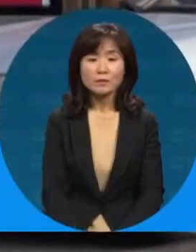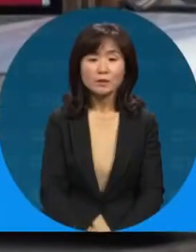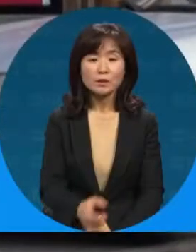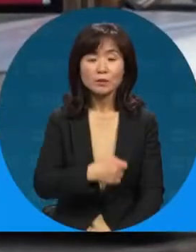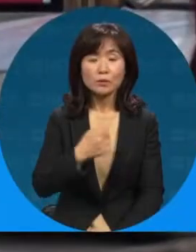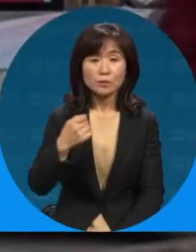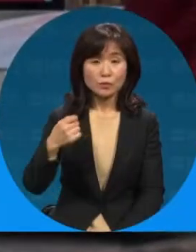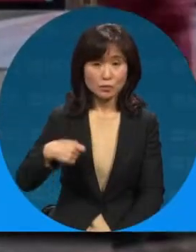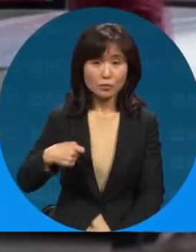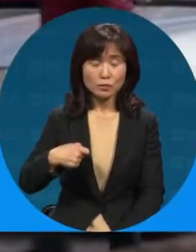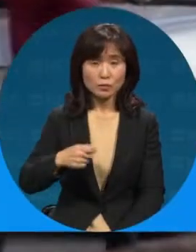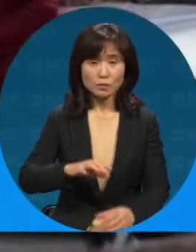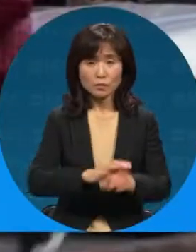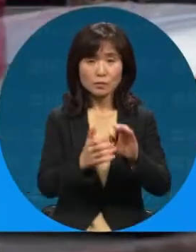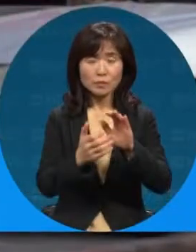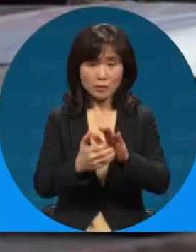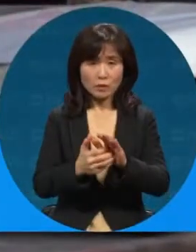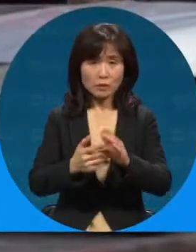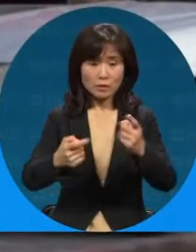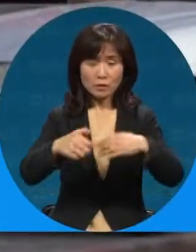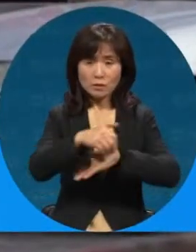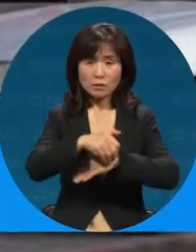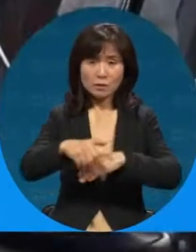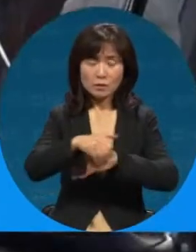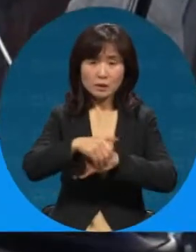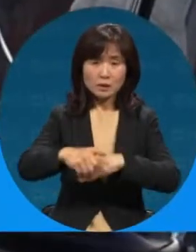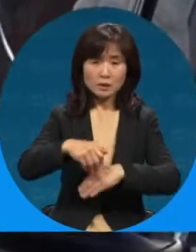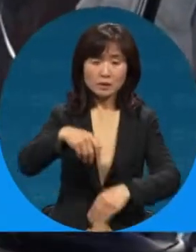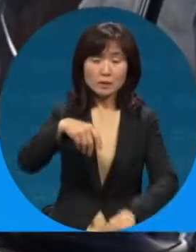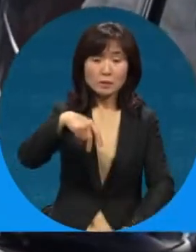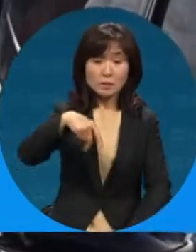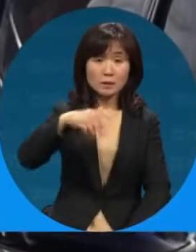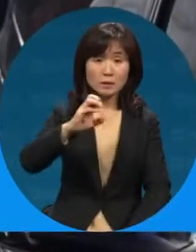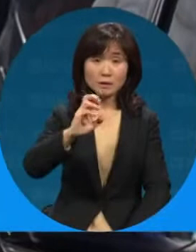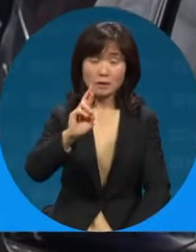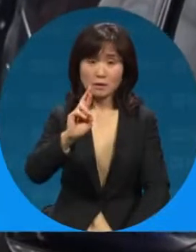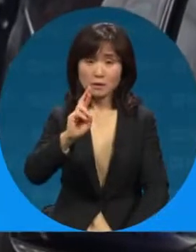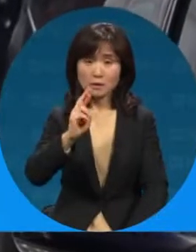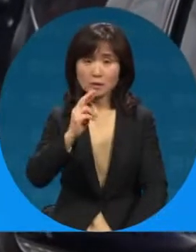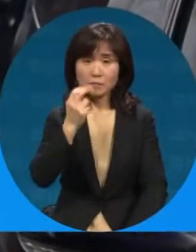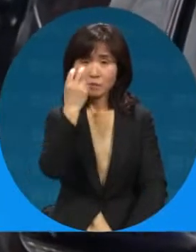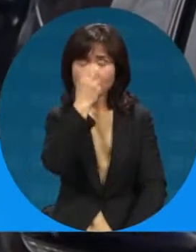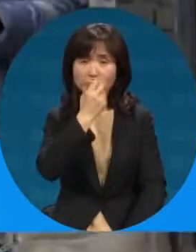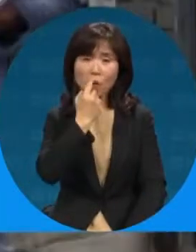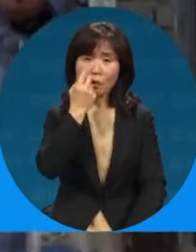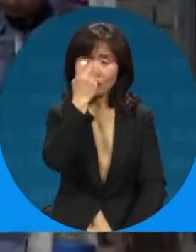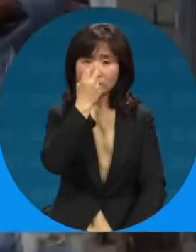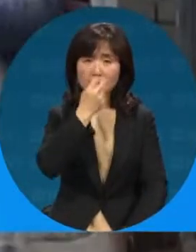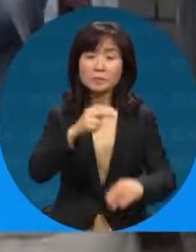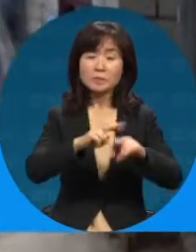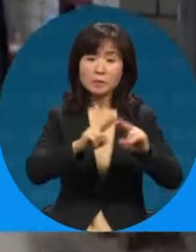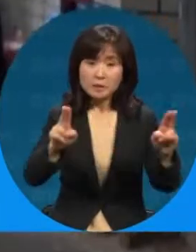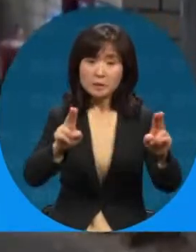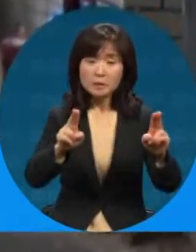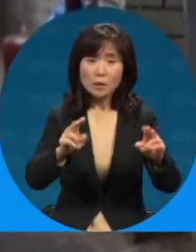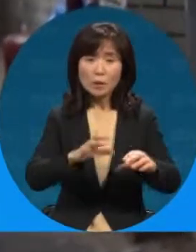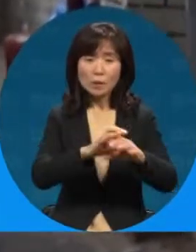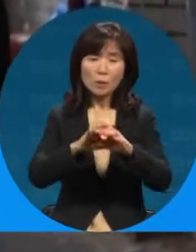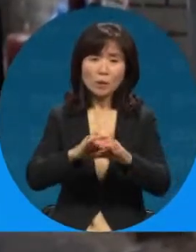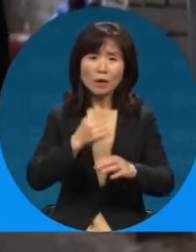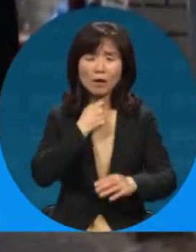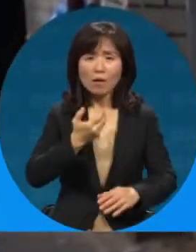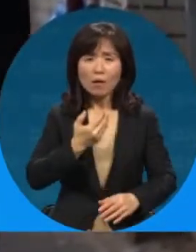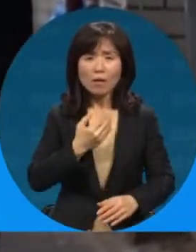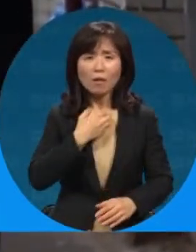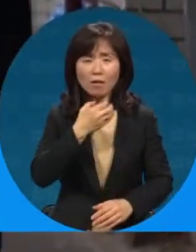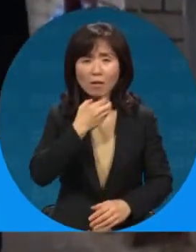중국 국무원 방역 메커니즘이 상시적 전수 유전자 증폭 검사를 사실상 폐지하고 코로나19 무증상이나 경증 감염자는 재택